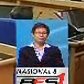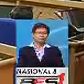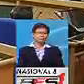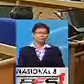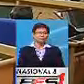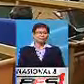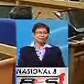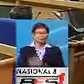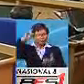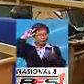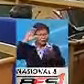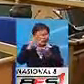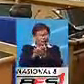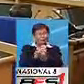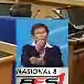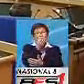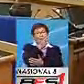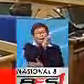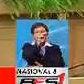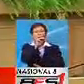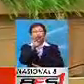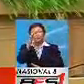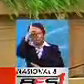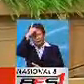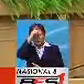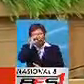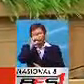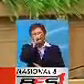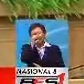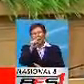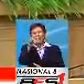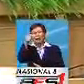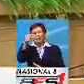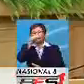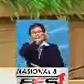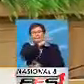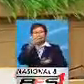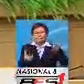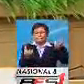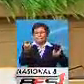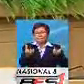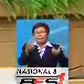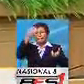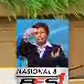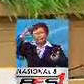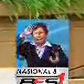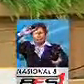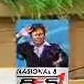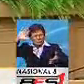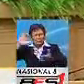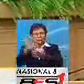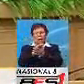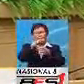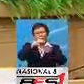lalu Keyakinan itu disuarakan menteri besar Datuk Seri azlan Man selaku pengerusi BN Perlis beliau yakin